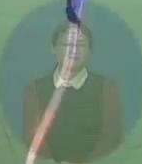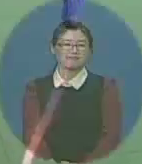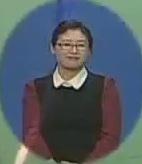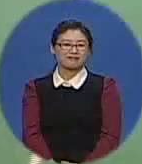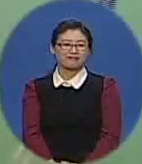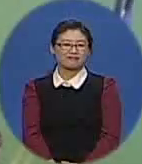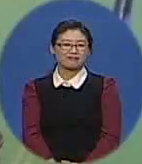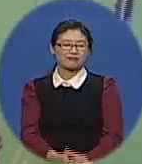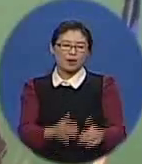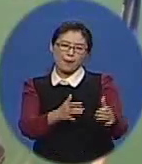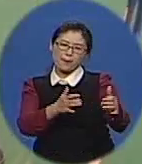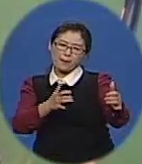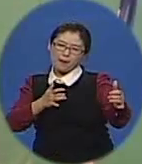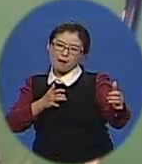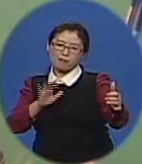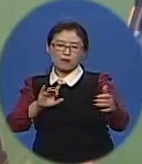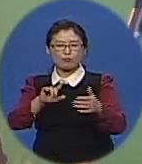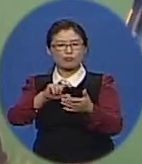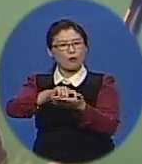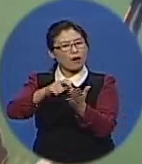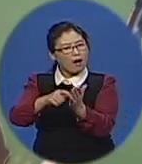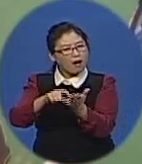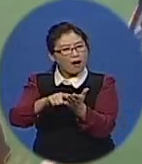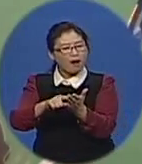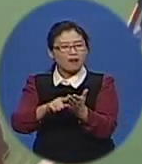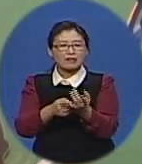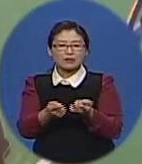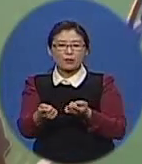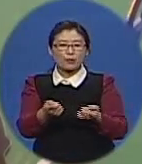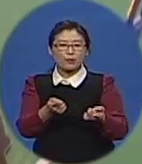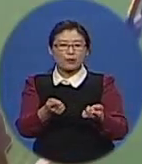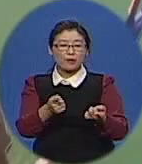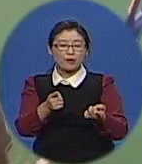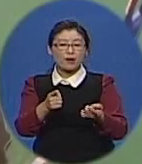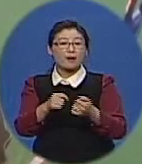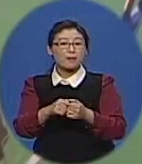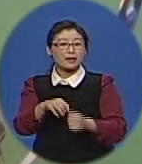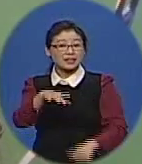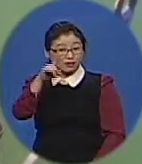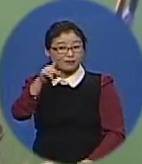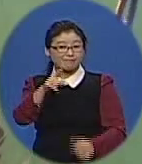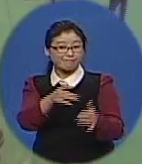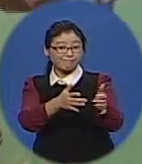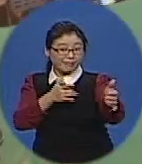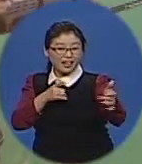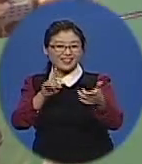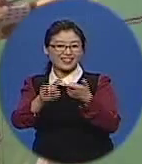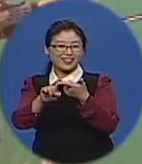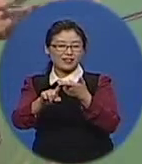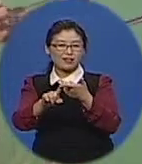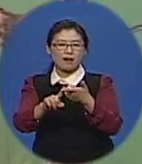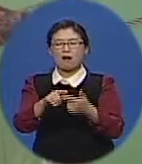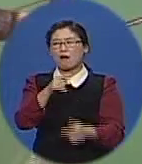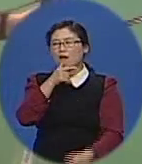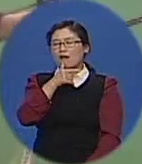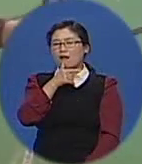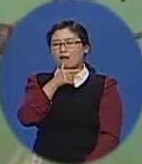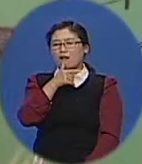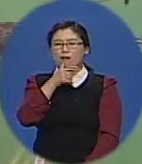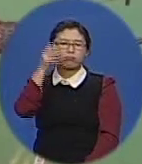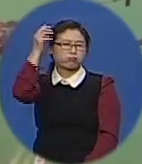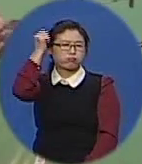필요가 없나? 네, 적당히 만당. 그럼 어디까지? 아니, 아까 그대로. 처음에 쏘셨던 대로. 아, 근데 어떻게